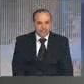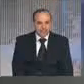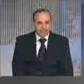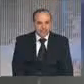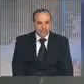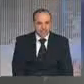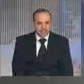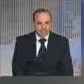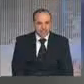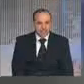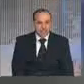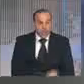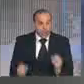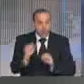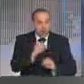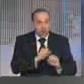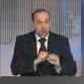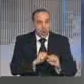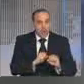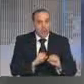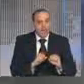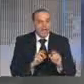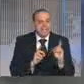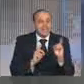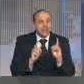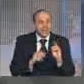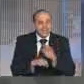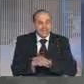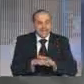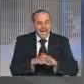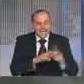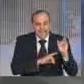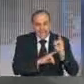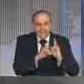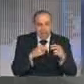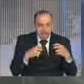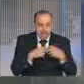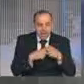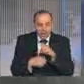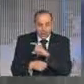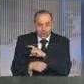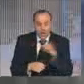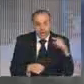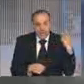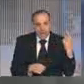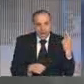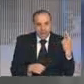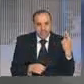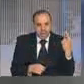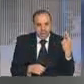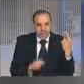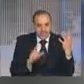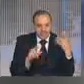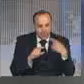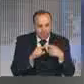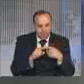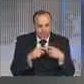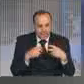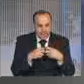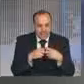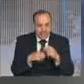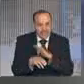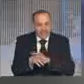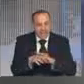الجمهور ينظم الديوان الوطني للصناعه التقليد معرض السوس الدولي في دورته السابعه لصالون